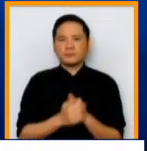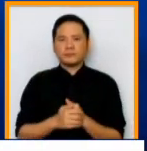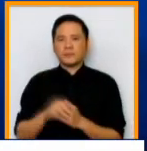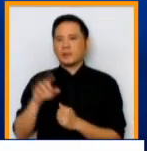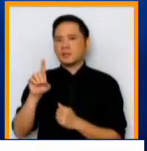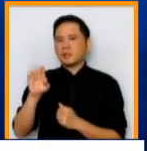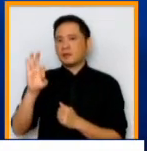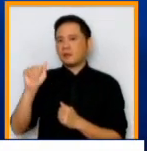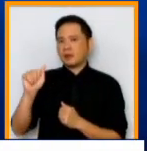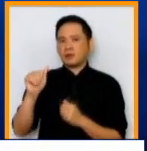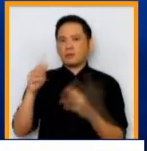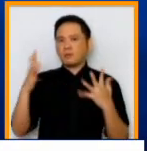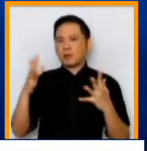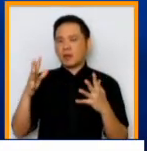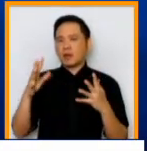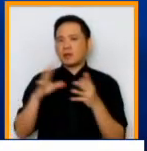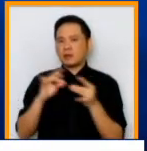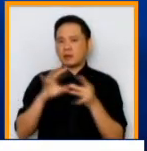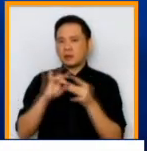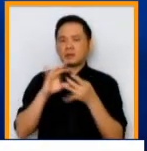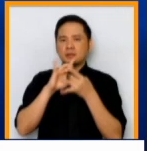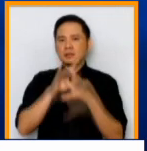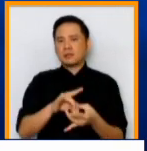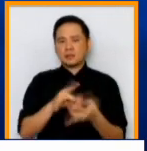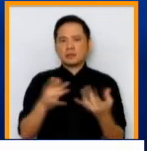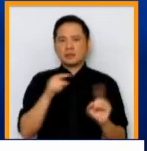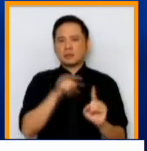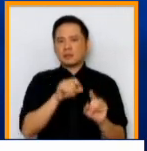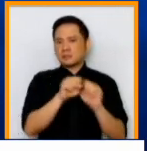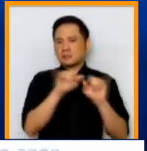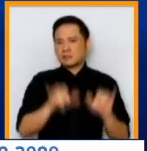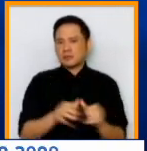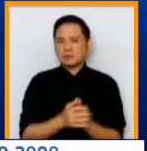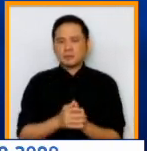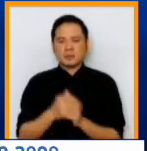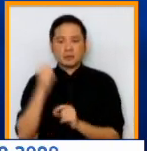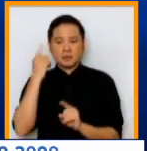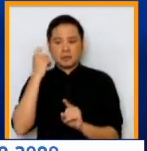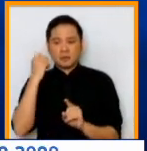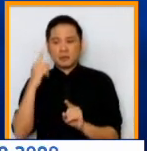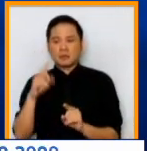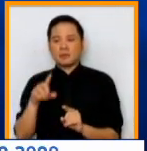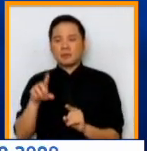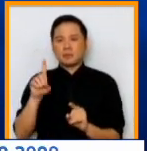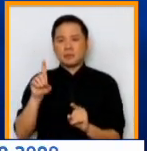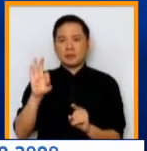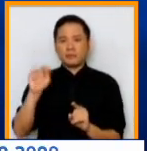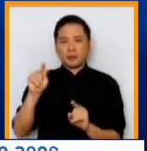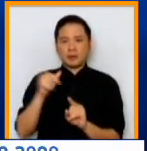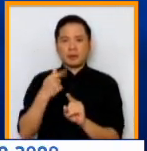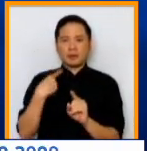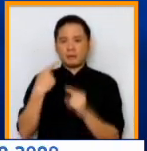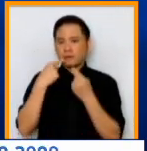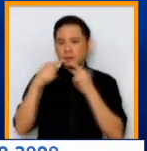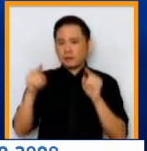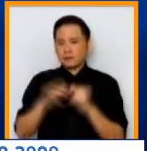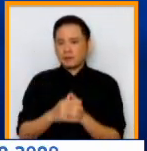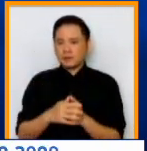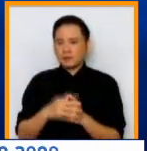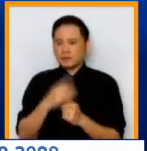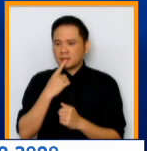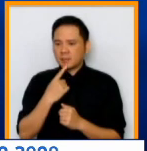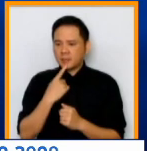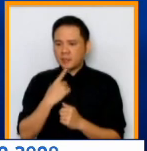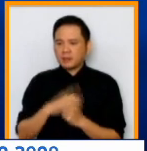umano'y problema sa koordinasyon. Pero sa situation bulletin na inilabas ng Department of Foreign Affairs, dalawang beses daw sinubukang idikas ang